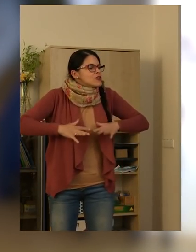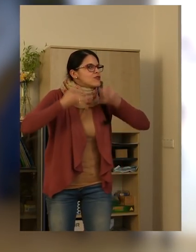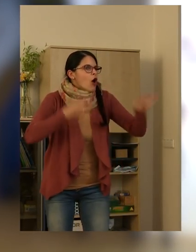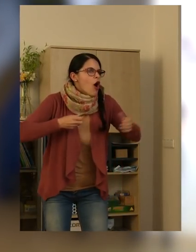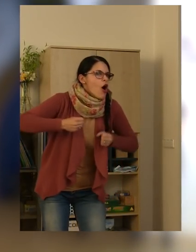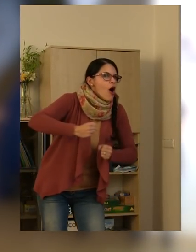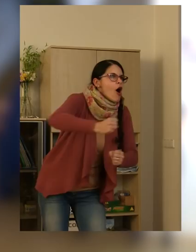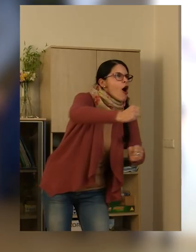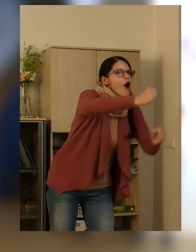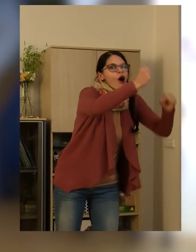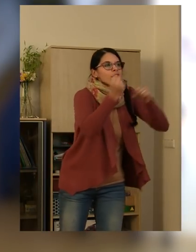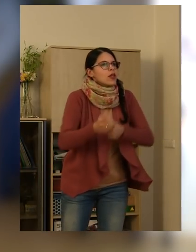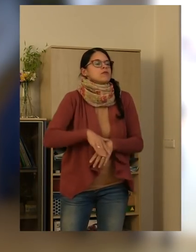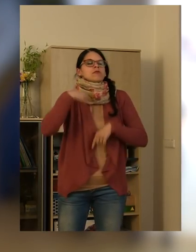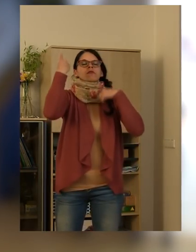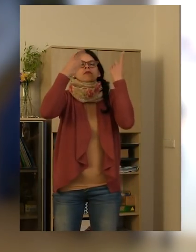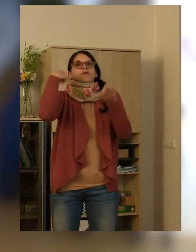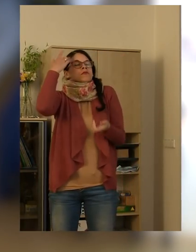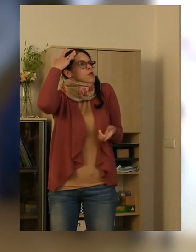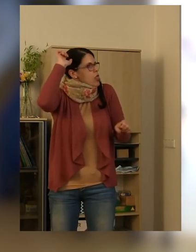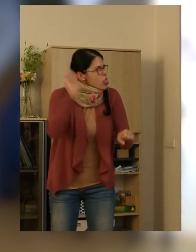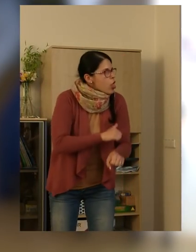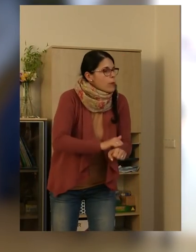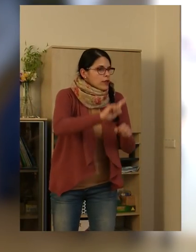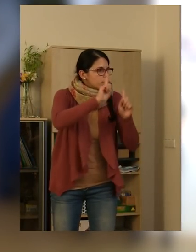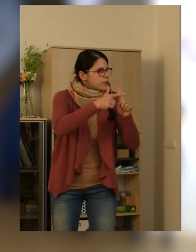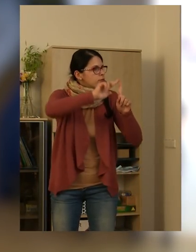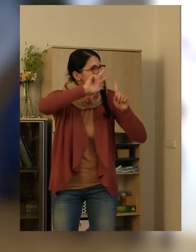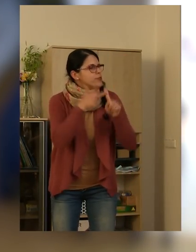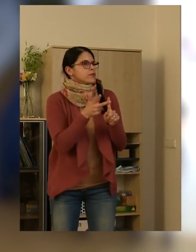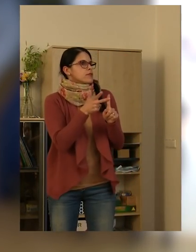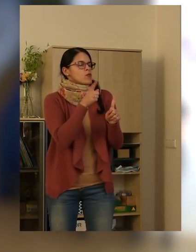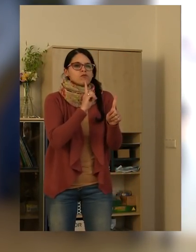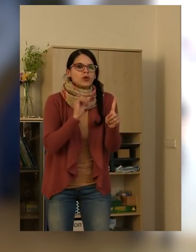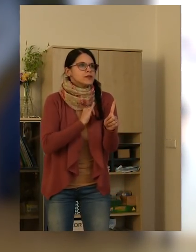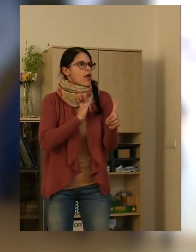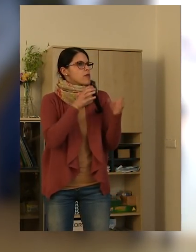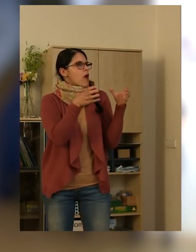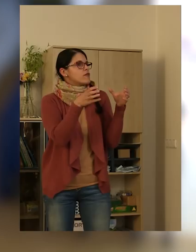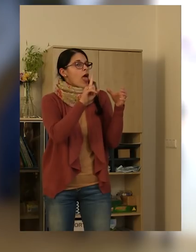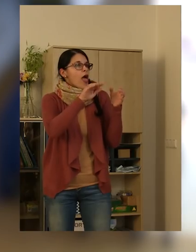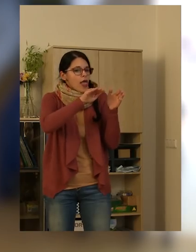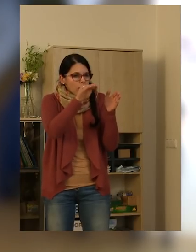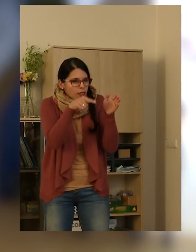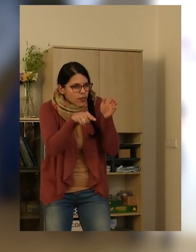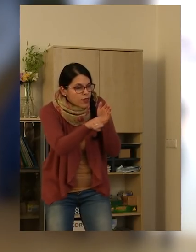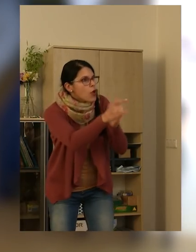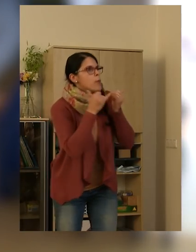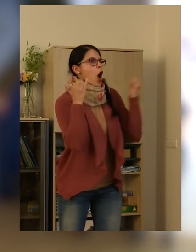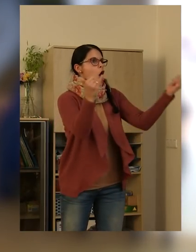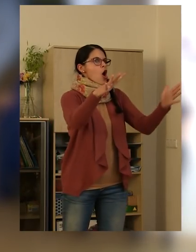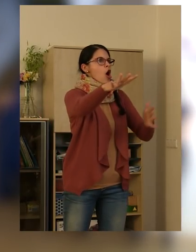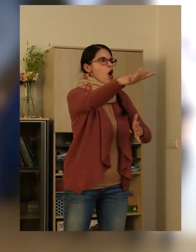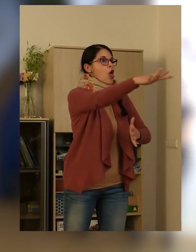čistá zelená. A já jsem se tam volně procházela a tenhle ten sen se vlastně několikrát opakoval. A bylo to